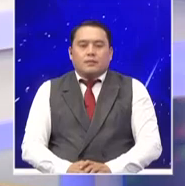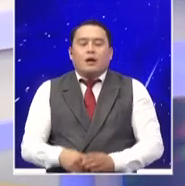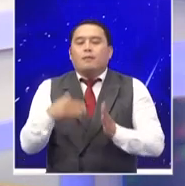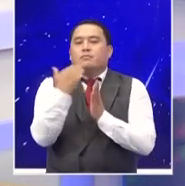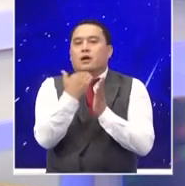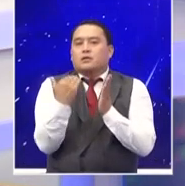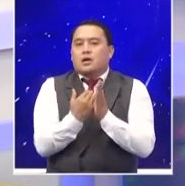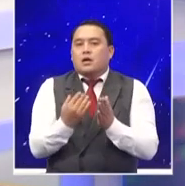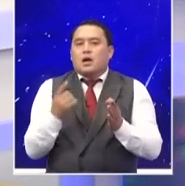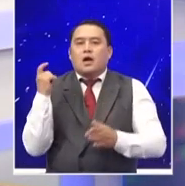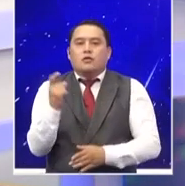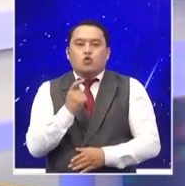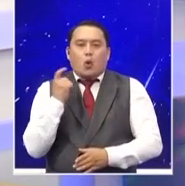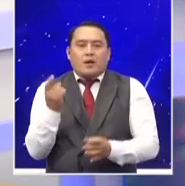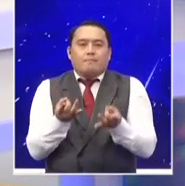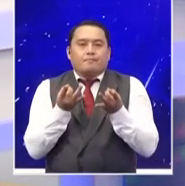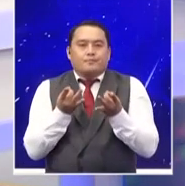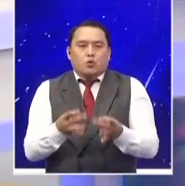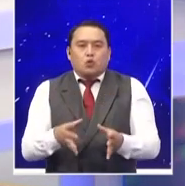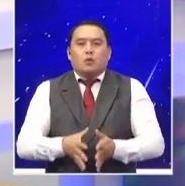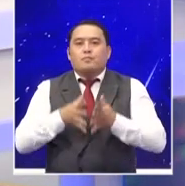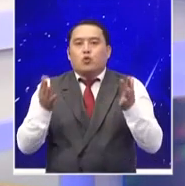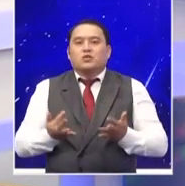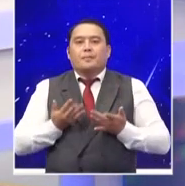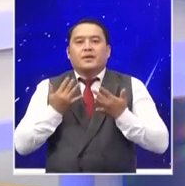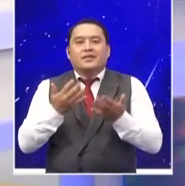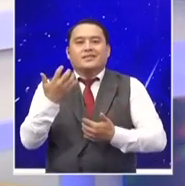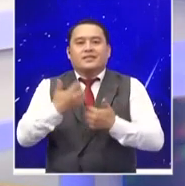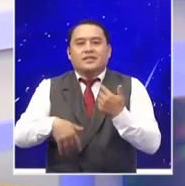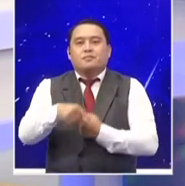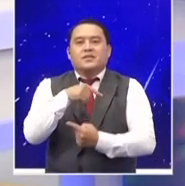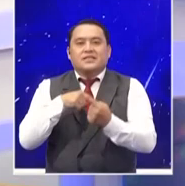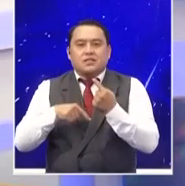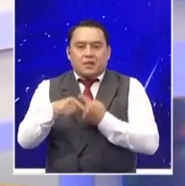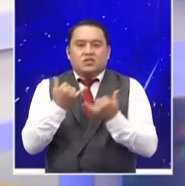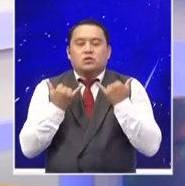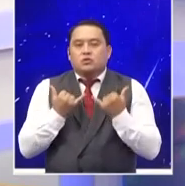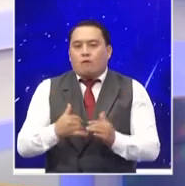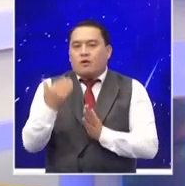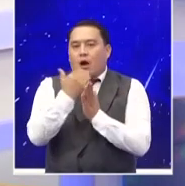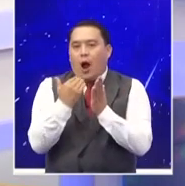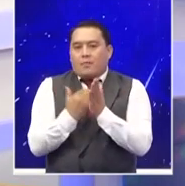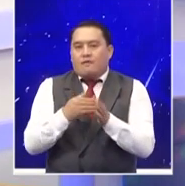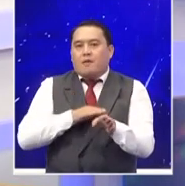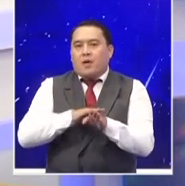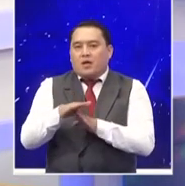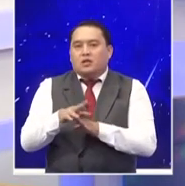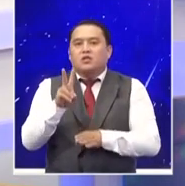Программа «Экономика простых вещей» находит все больший спрос среди предпринимателей страны. Уже сейчас в ее рамках реализуют